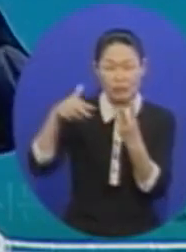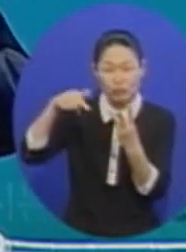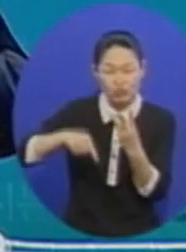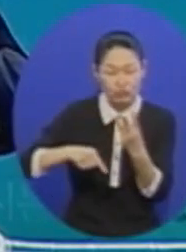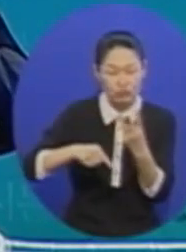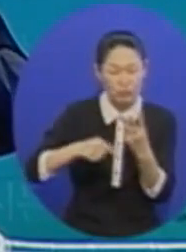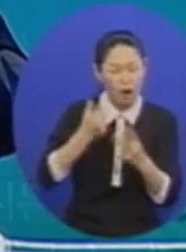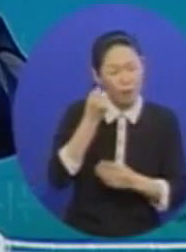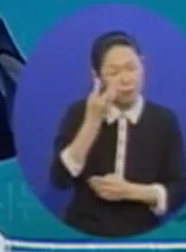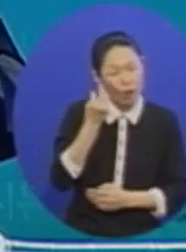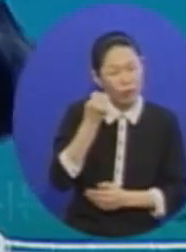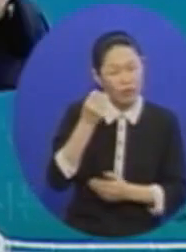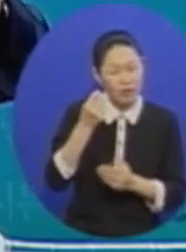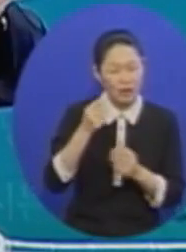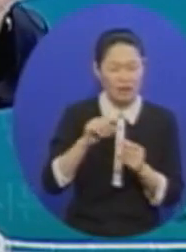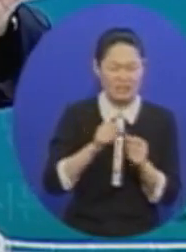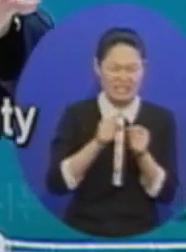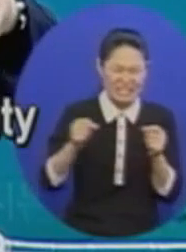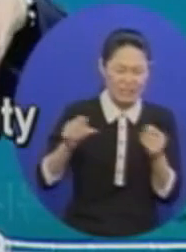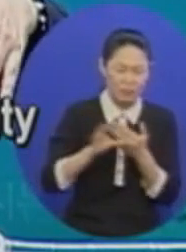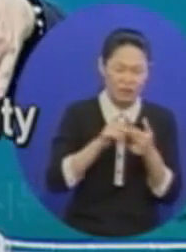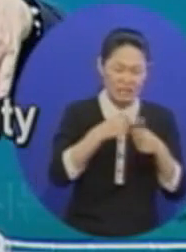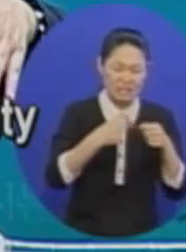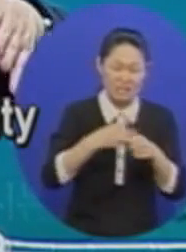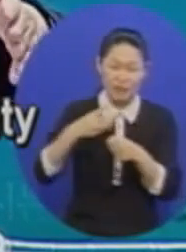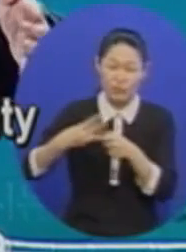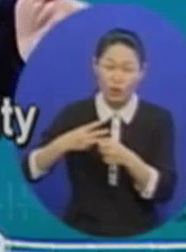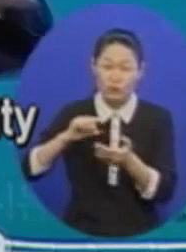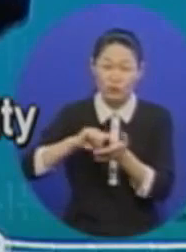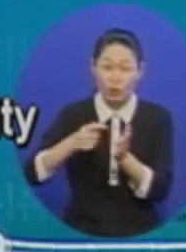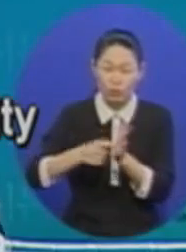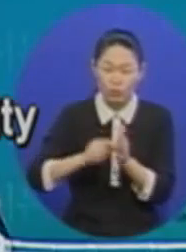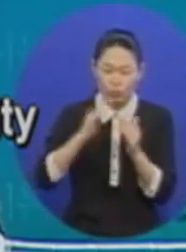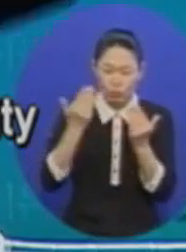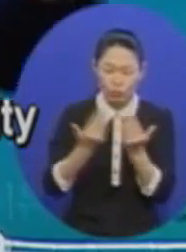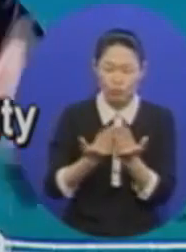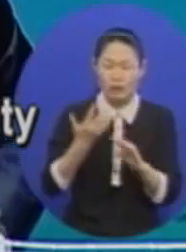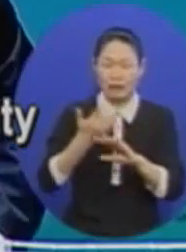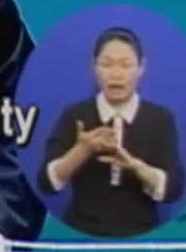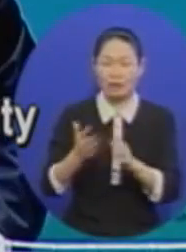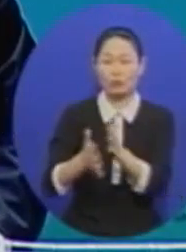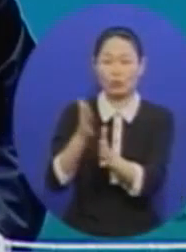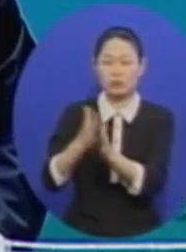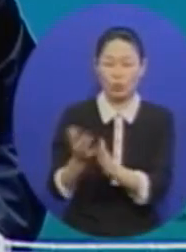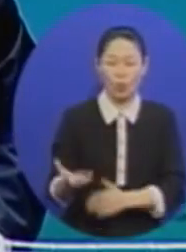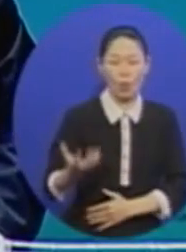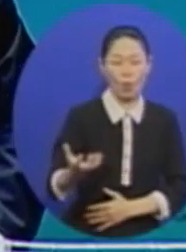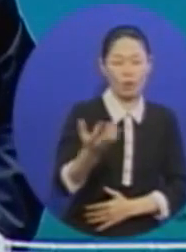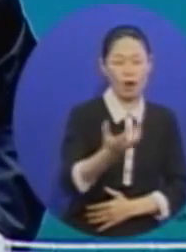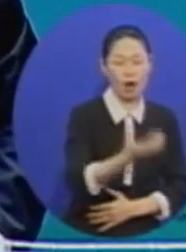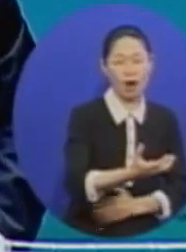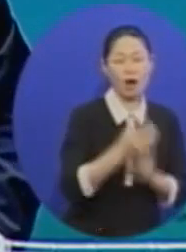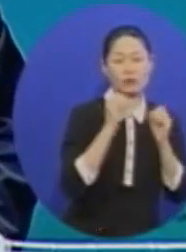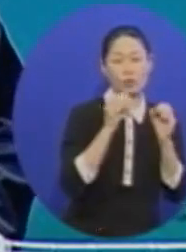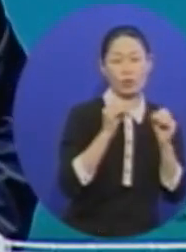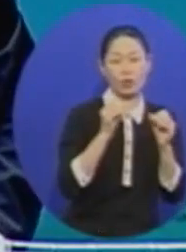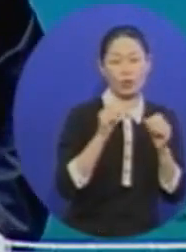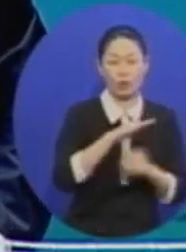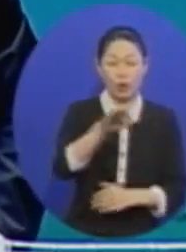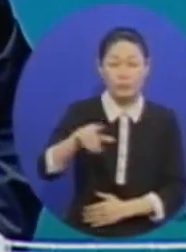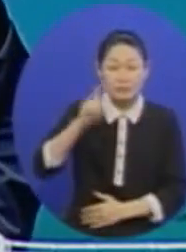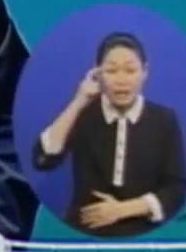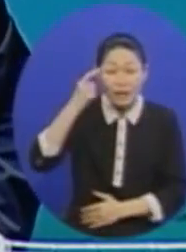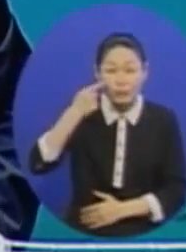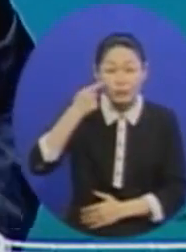길어야 뭐 2 3년 그리고는 다 다른 도시로 또 가서 전도를 했습니다 여러분 한번 생각해